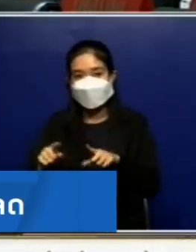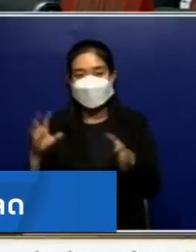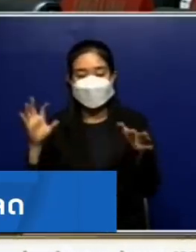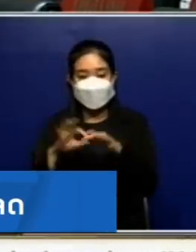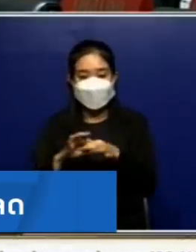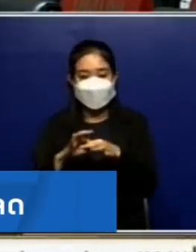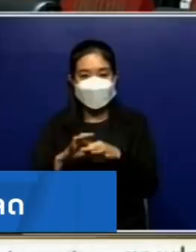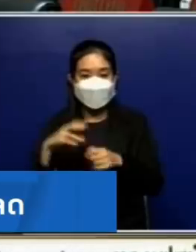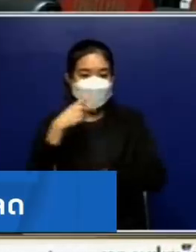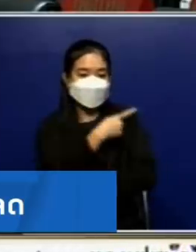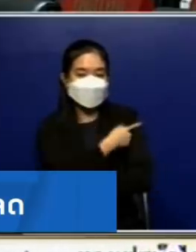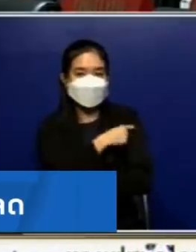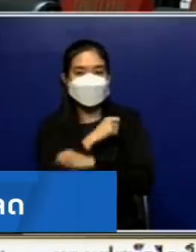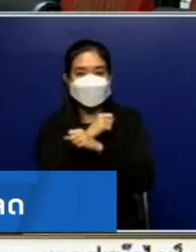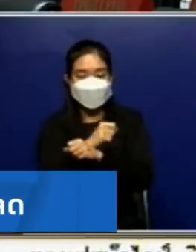งด้านวัคซีน